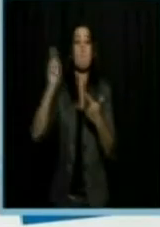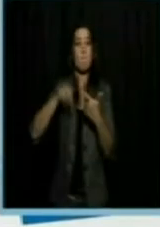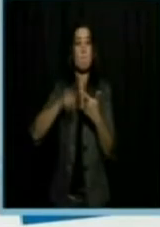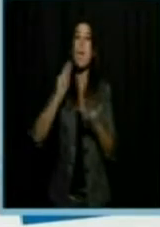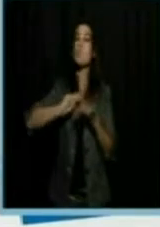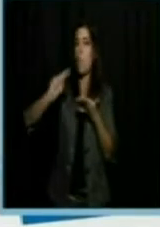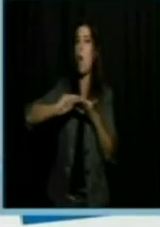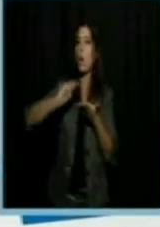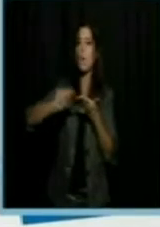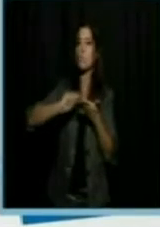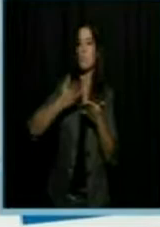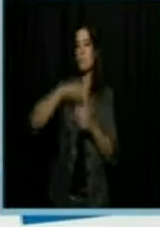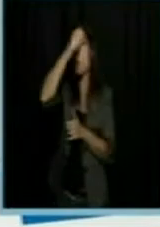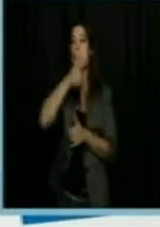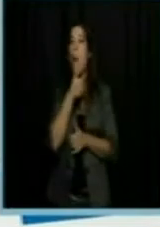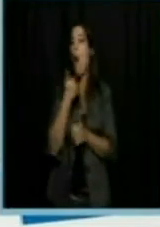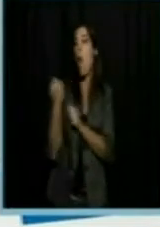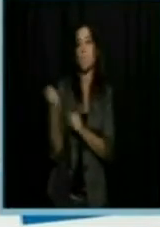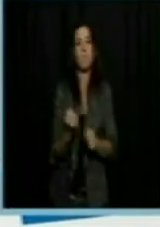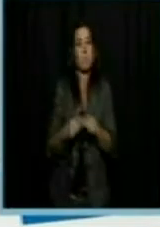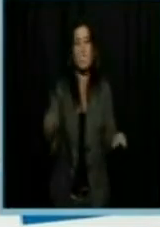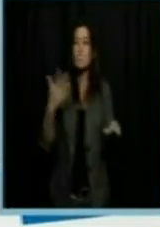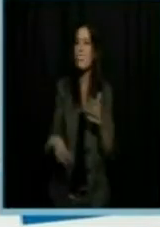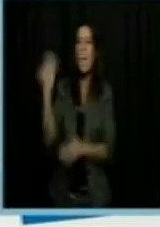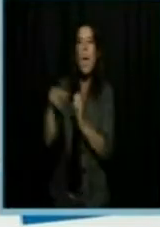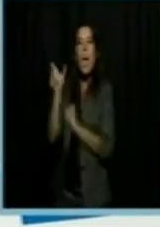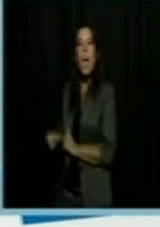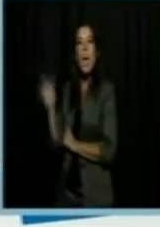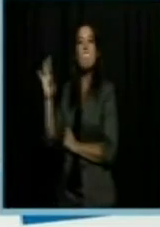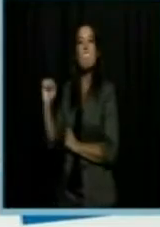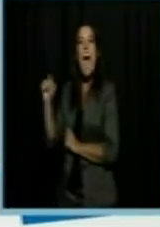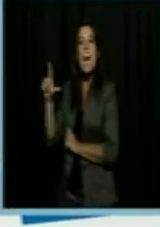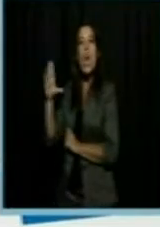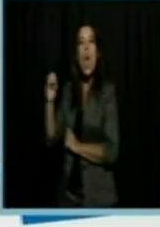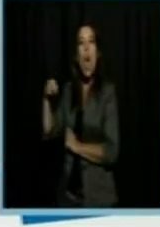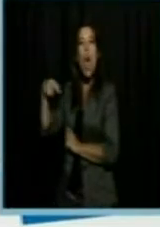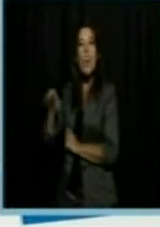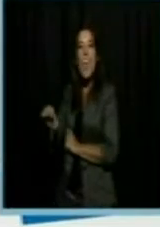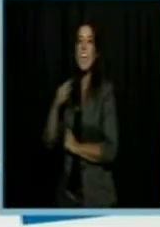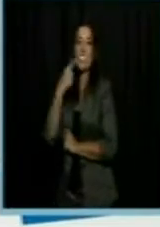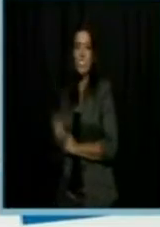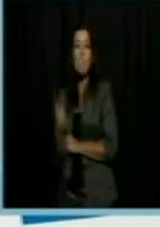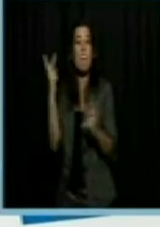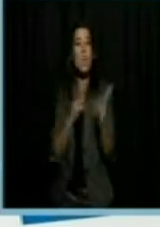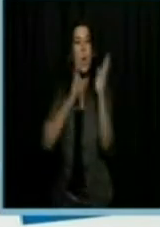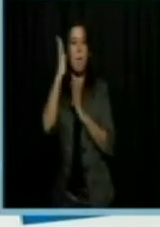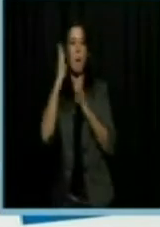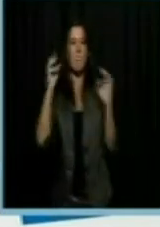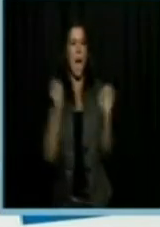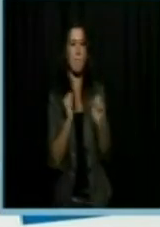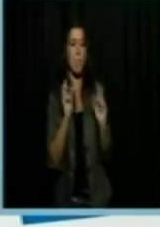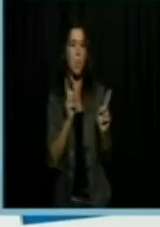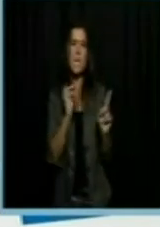scuola ha un ruolo fondamentale, lo diceva Giovanni Falcone. La mafia teme l'esercito, ma teme di più un esercito di